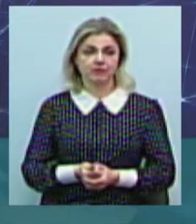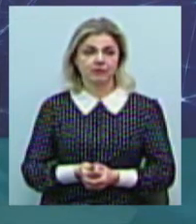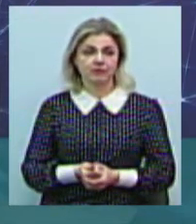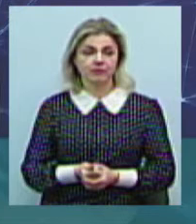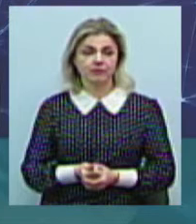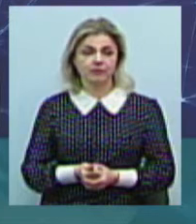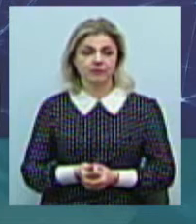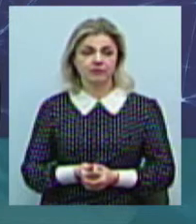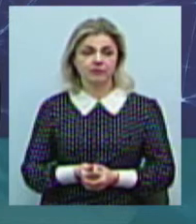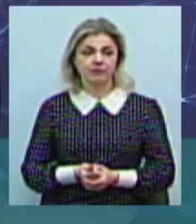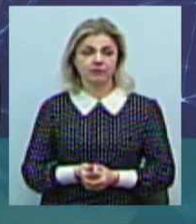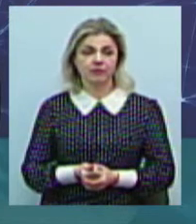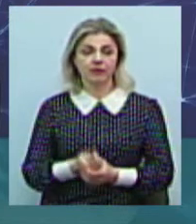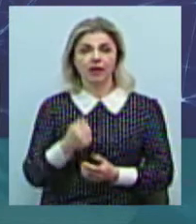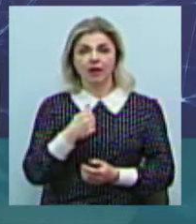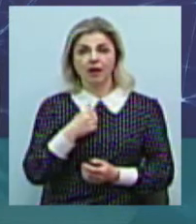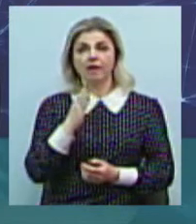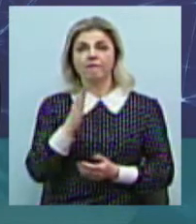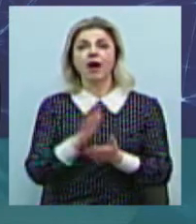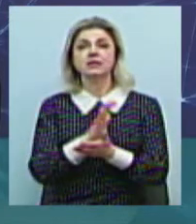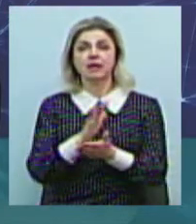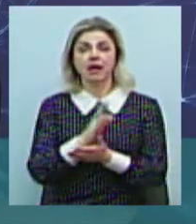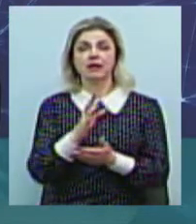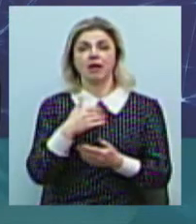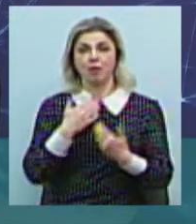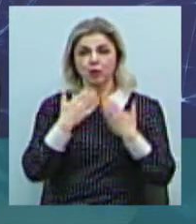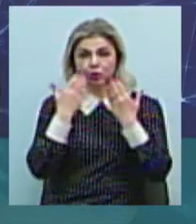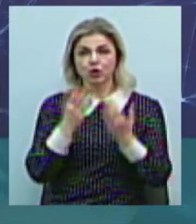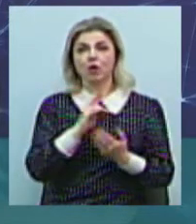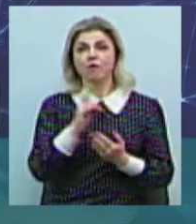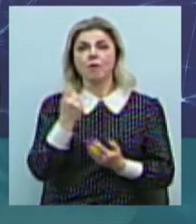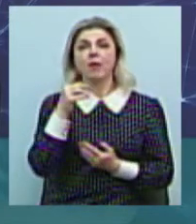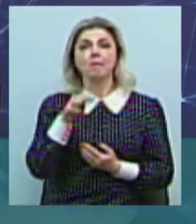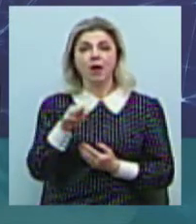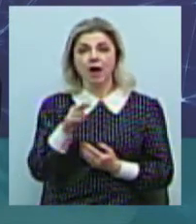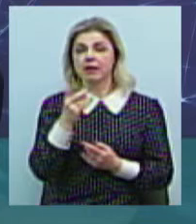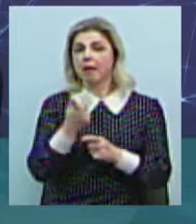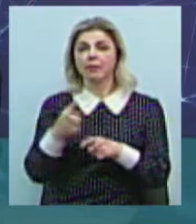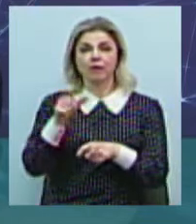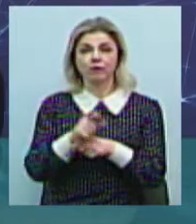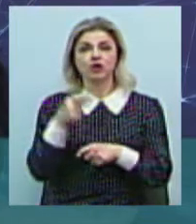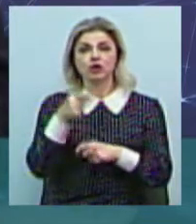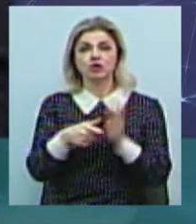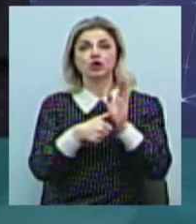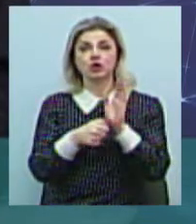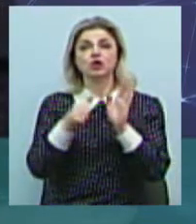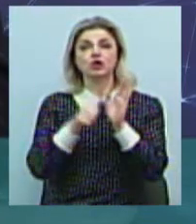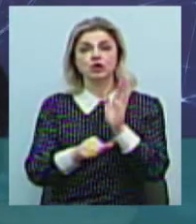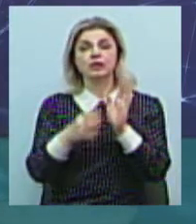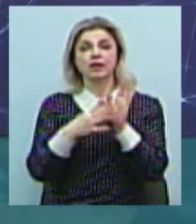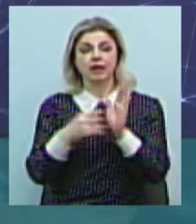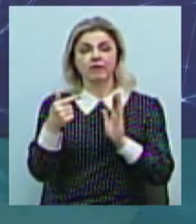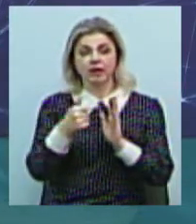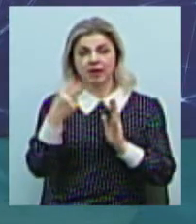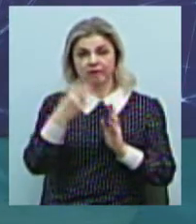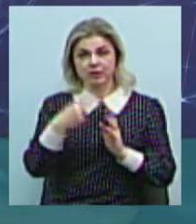Вот я в газете на пенсии прочитал пенсионерам, которых пенсия на 1 марта не превышает 1669 гривен